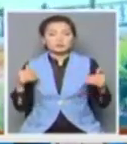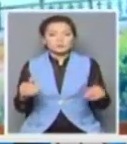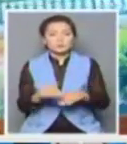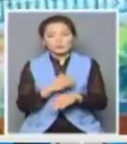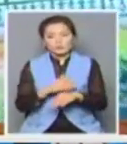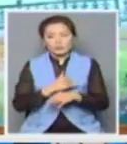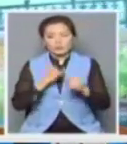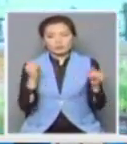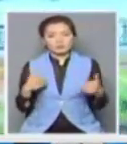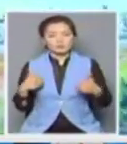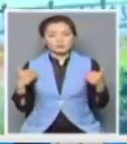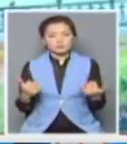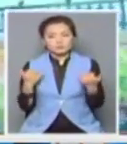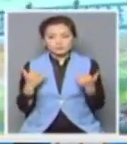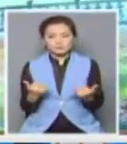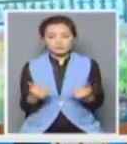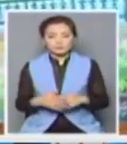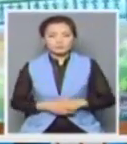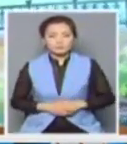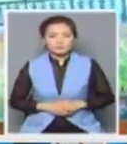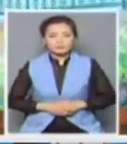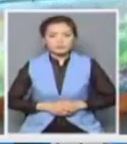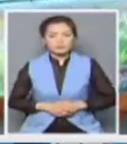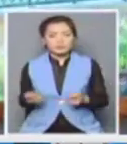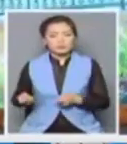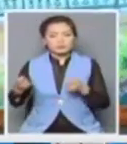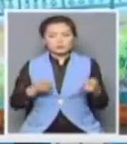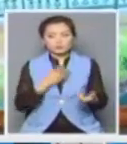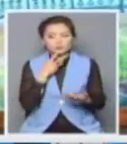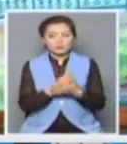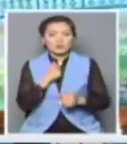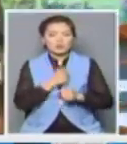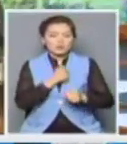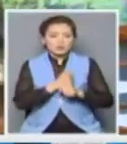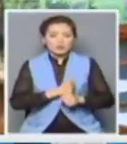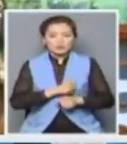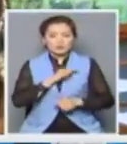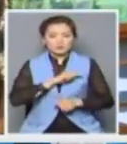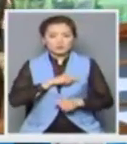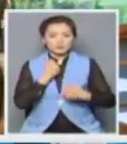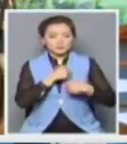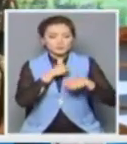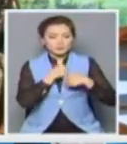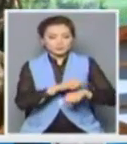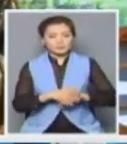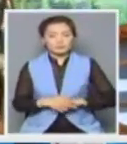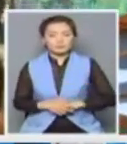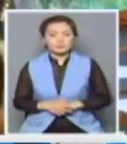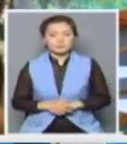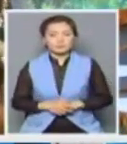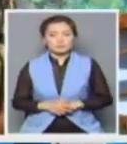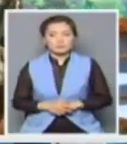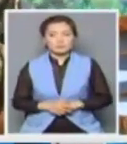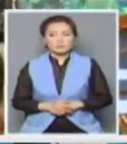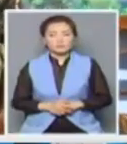жақсылығымен берекелі болсын. Мына жерде Наурыз мерекесіне орай осы өзім туындыларым әкелдім. Шебердің қолы бір